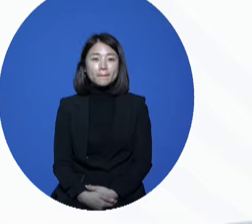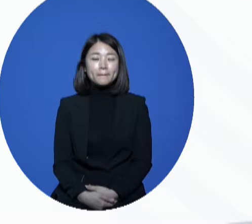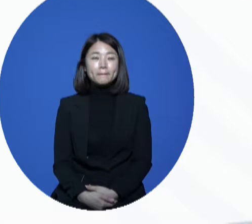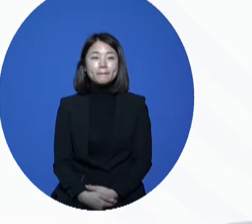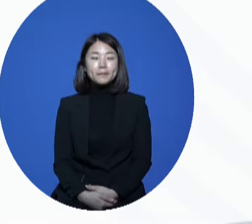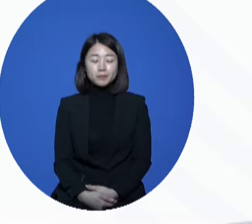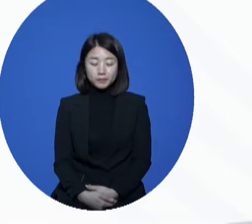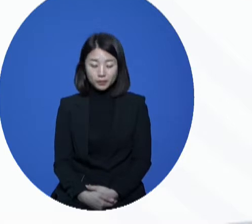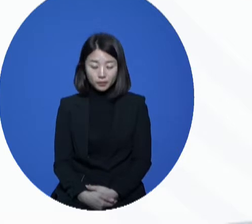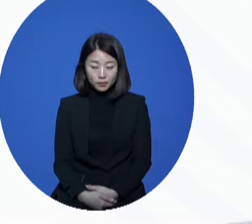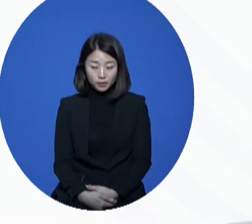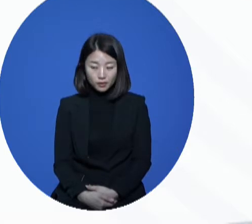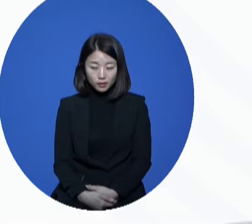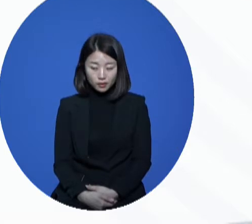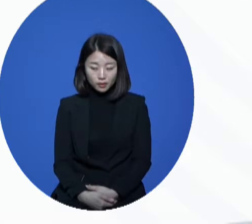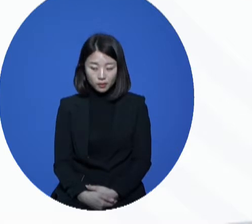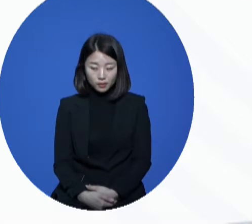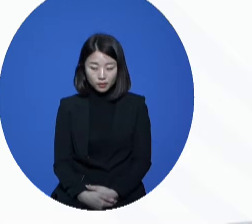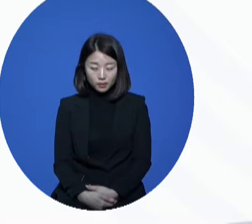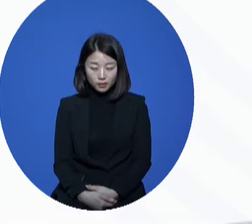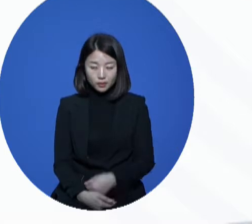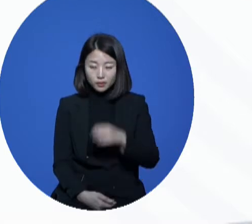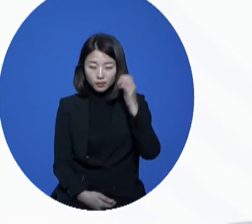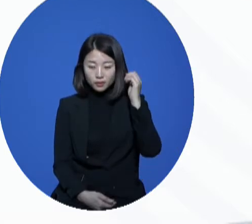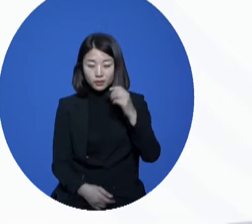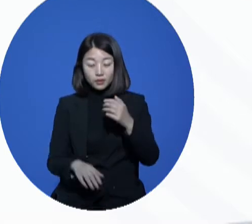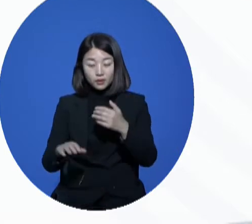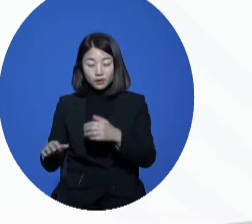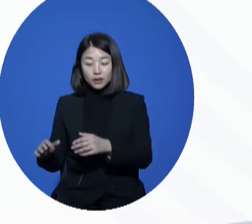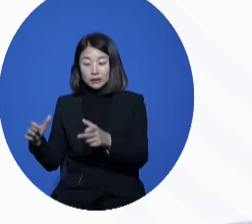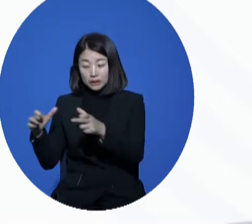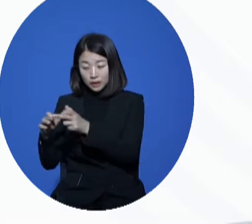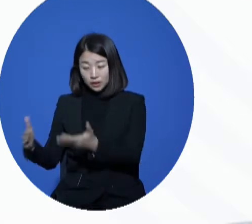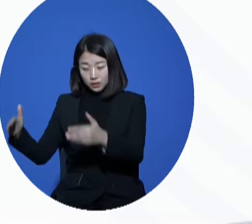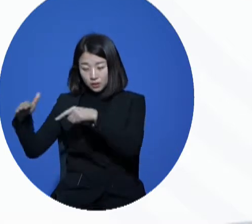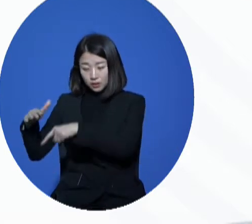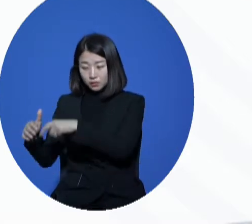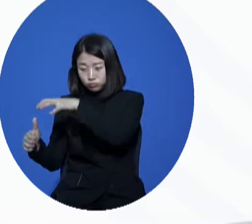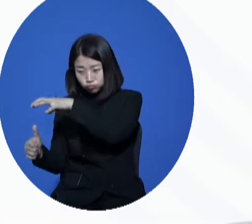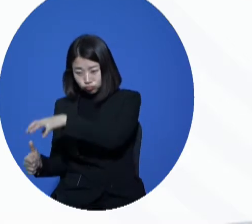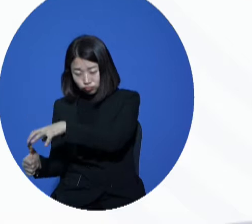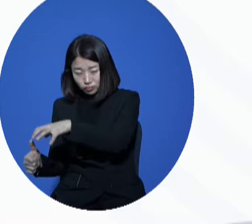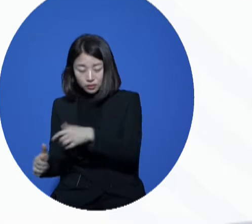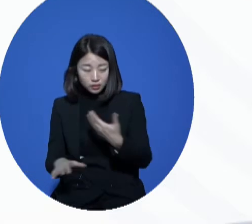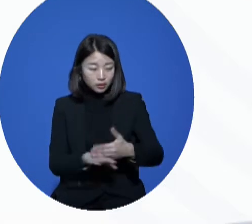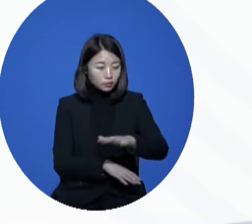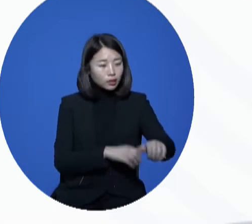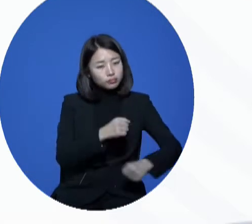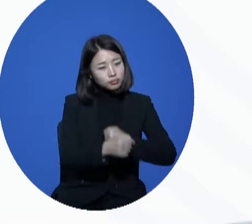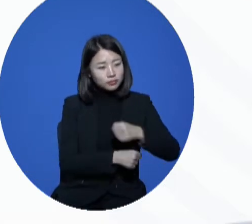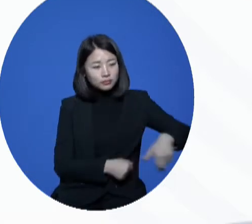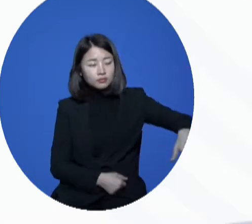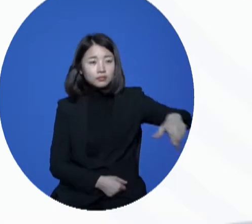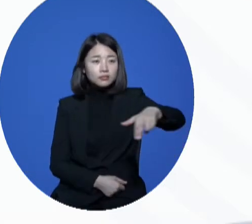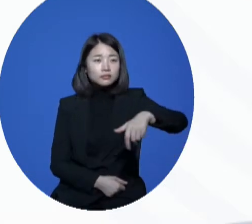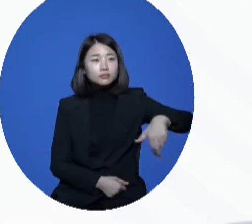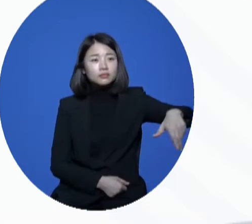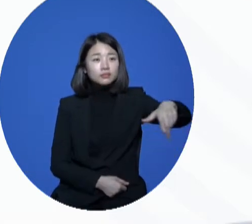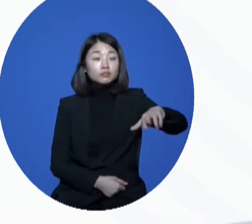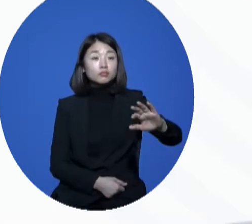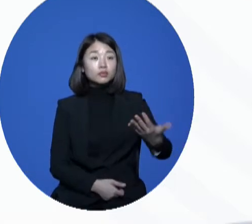봉쇄됐지만 나머지 일반인들은 자유롭게 일상을 살아가고 거리를 오갈 수가 있었습니다.